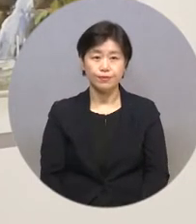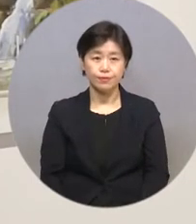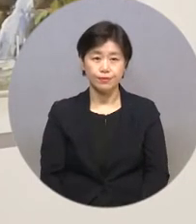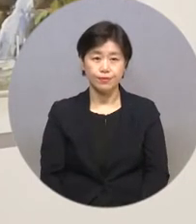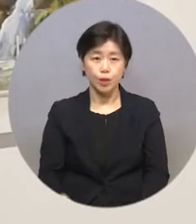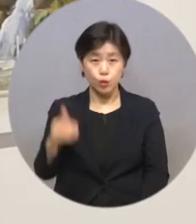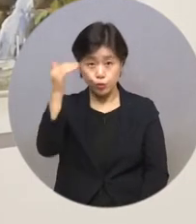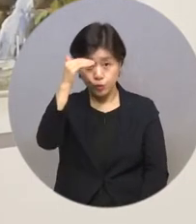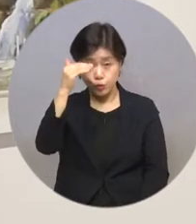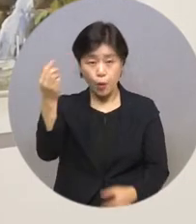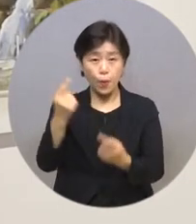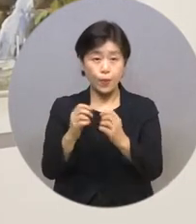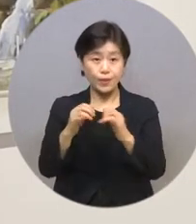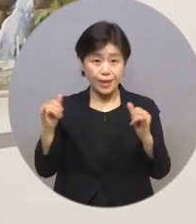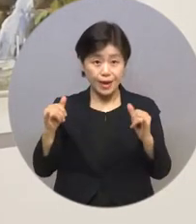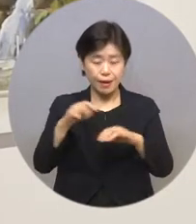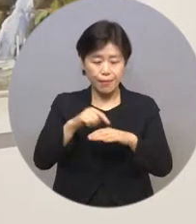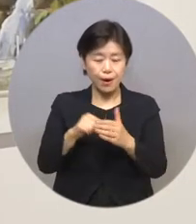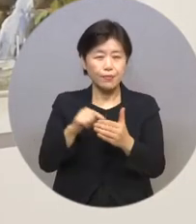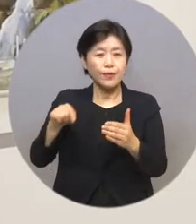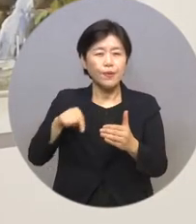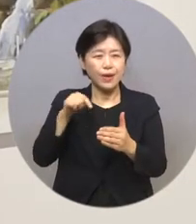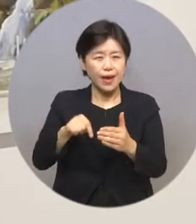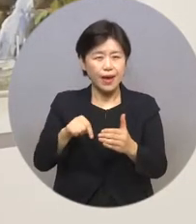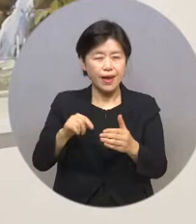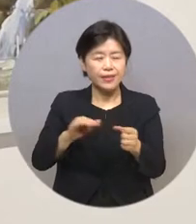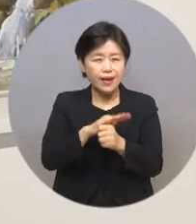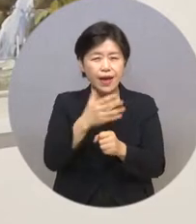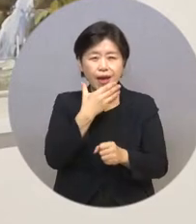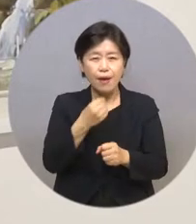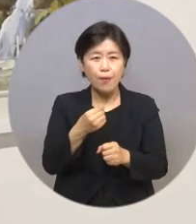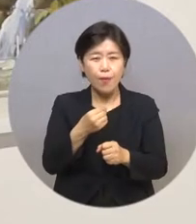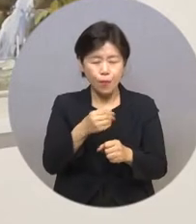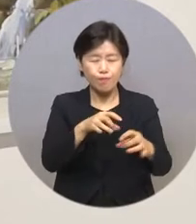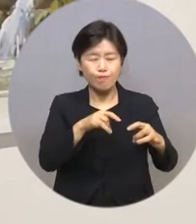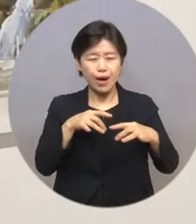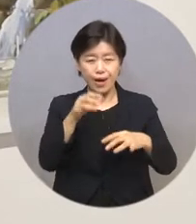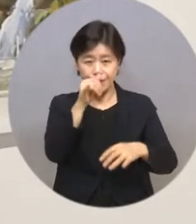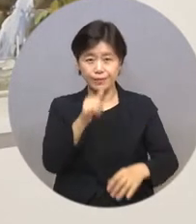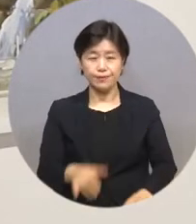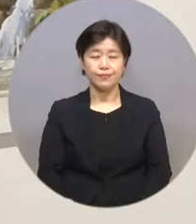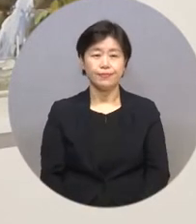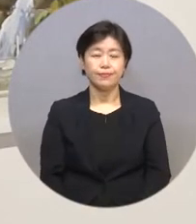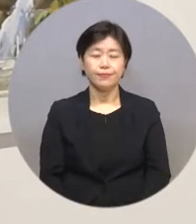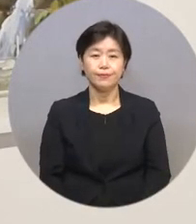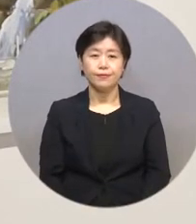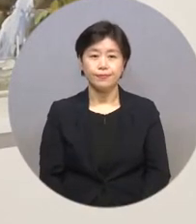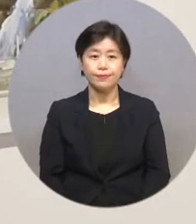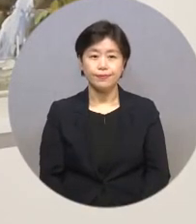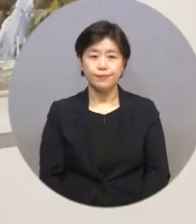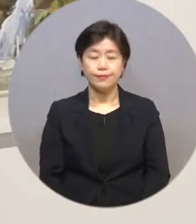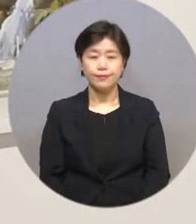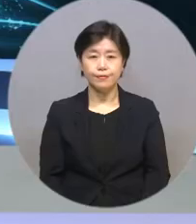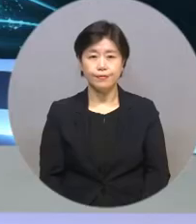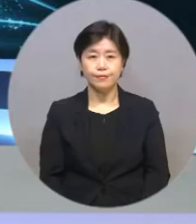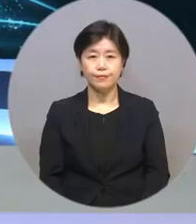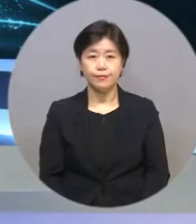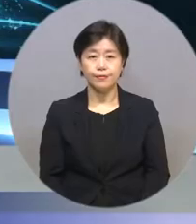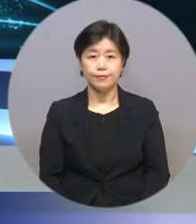관람객들의 마음에 꽃과 같은 사랑과 행복을 채워주고 있습니다 복지티비 뉴스 이소영입니다